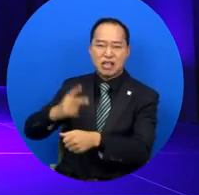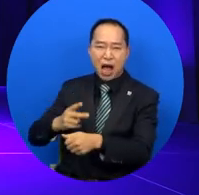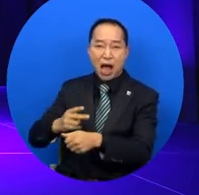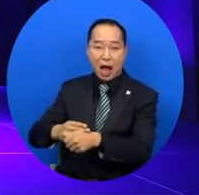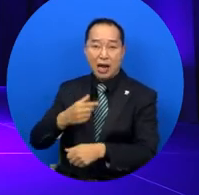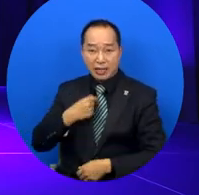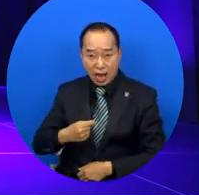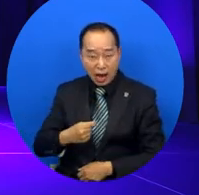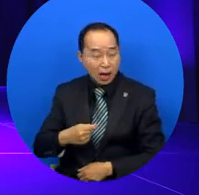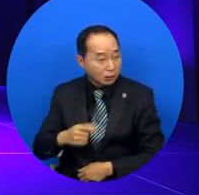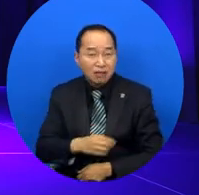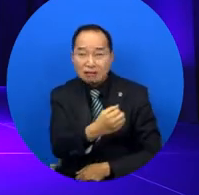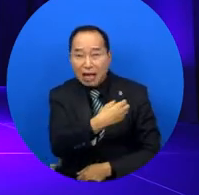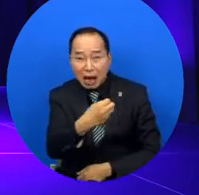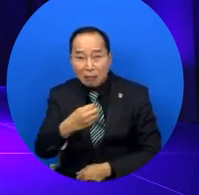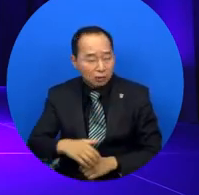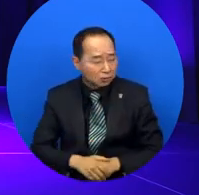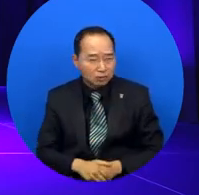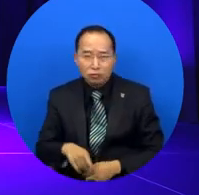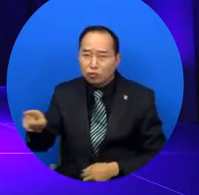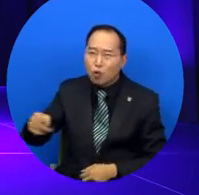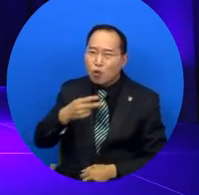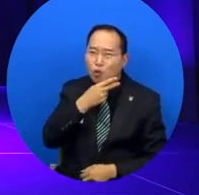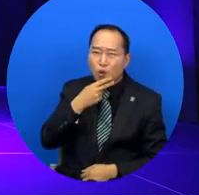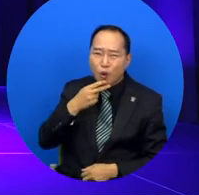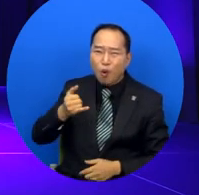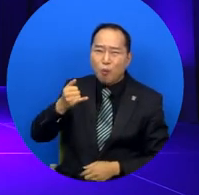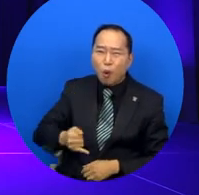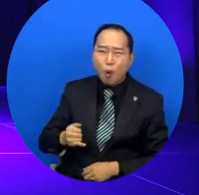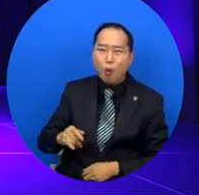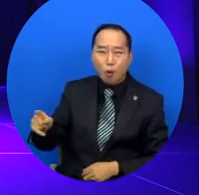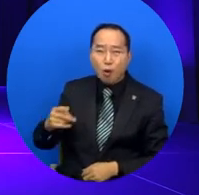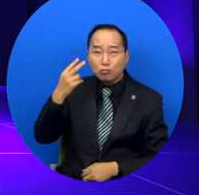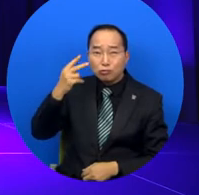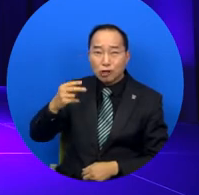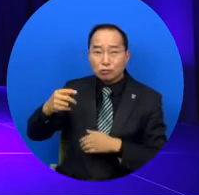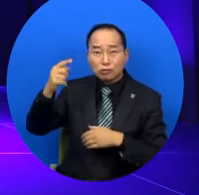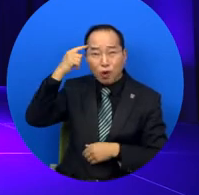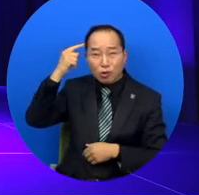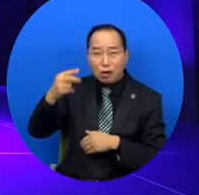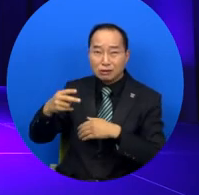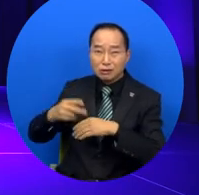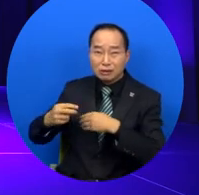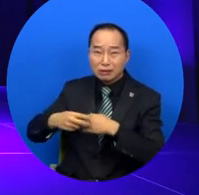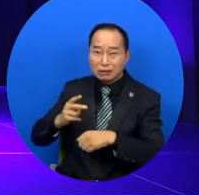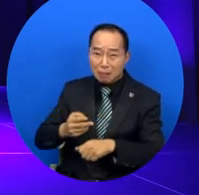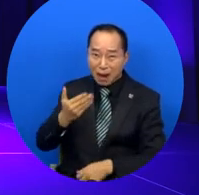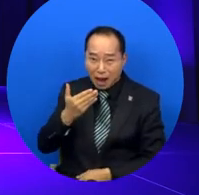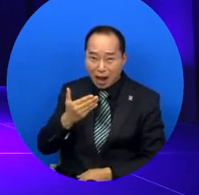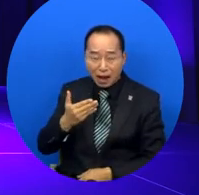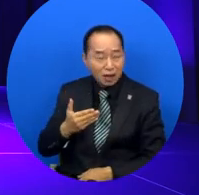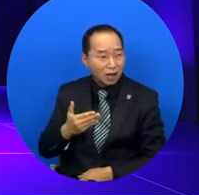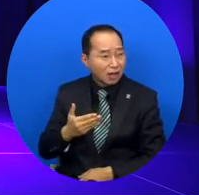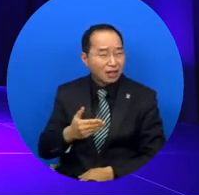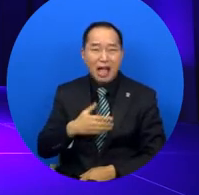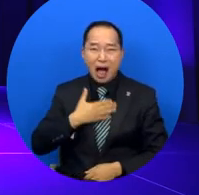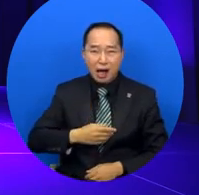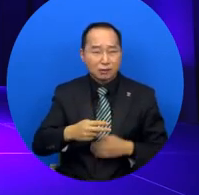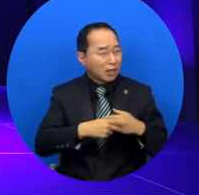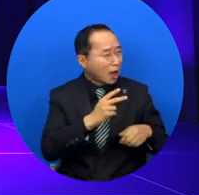한다니까 진짜 하나도 거의 빠지지 않고 나한테 그랬어요. 영어가 안 되는데 미국에서 어떻게 정신과 할래?